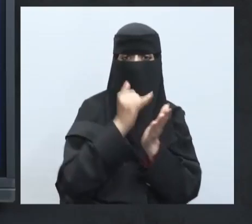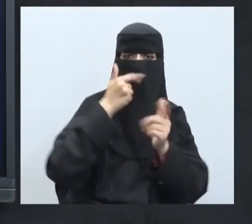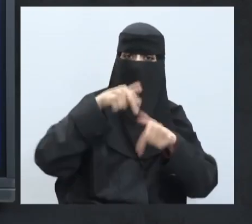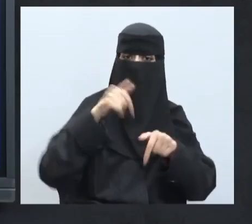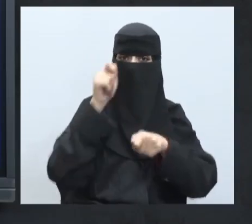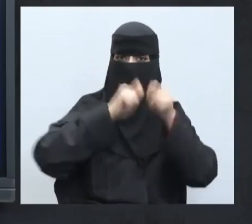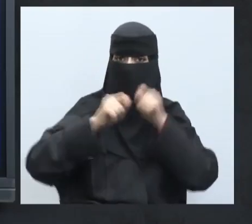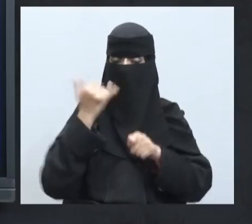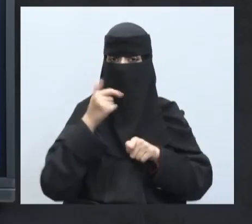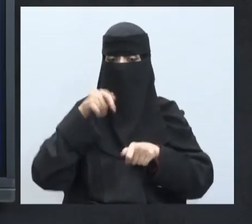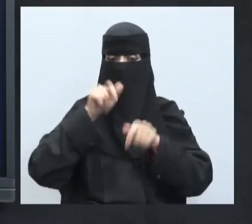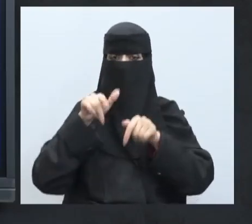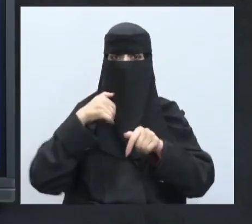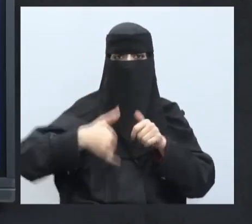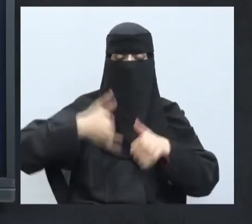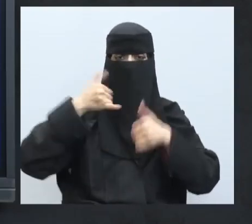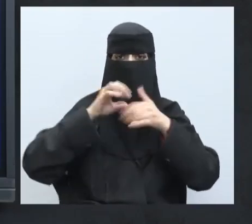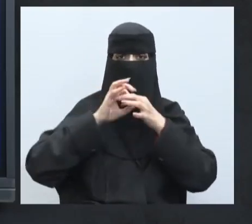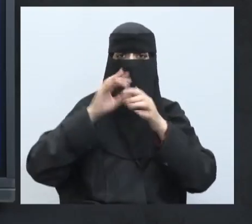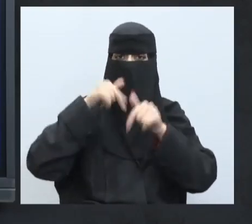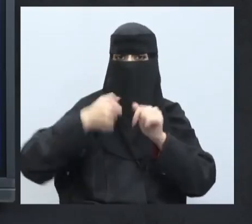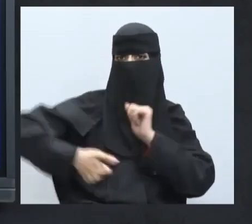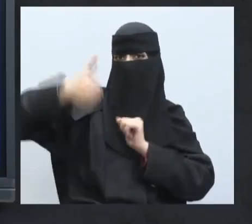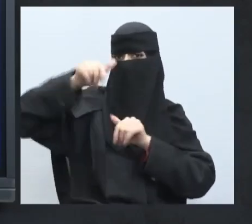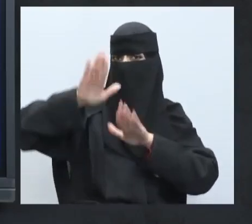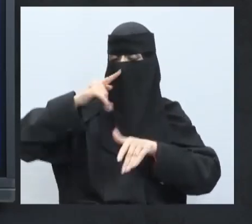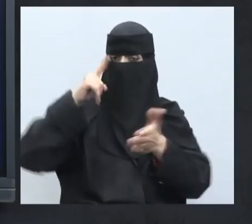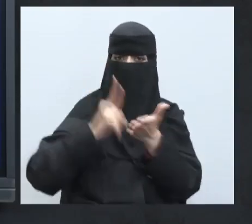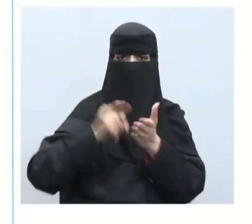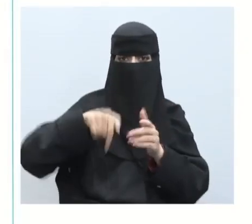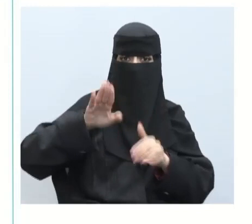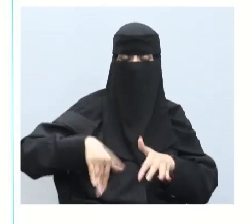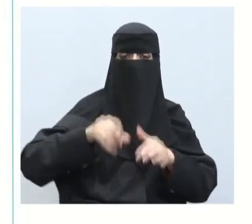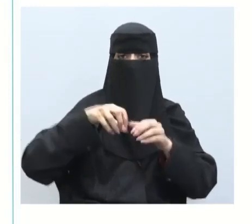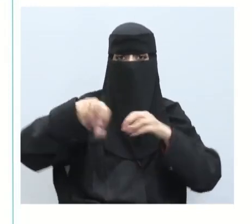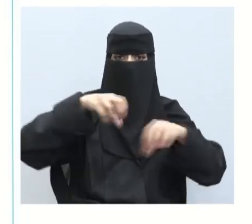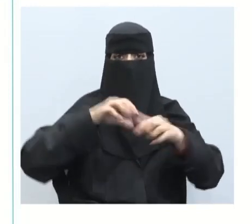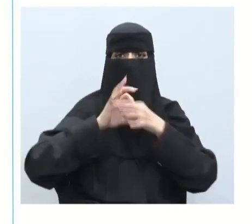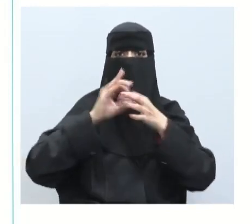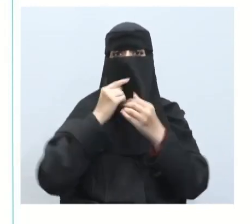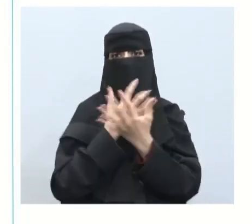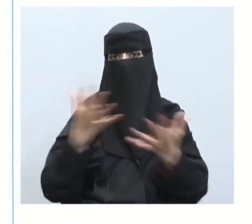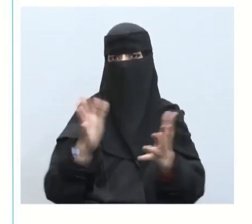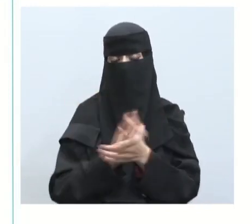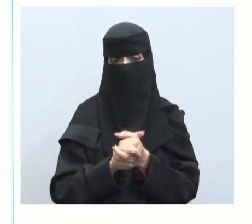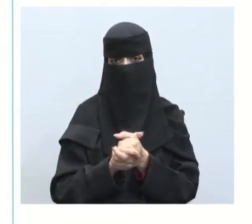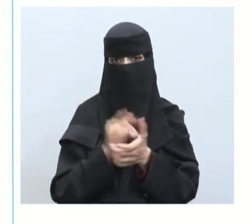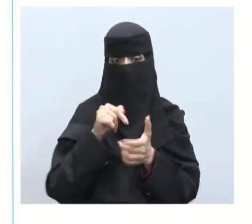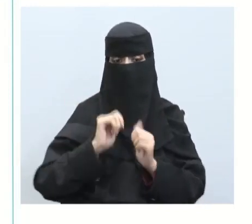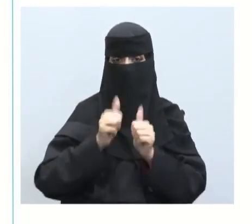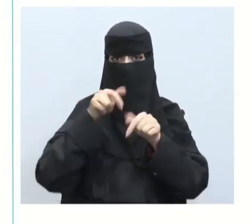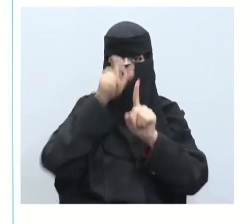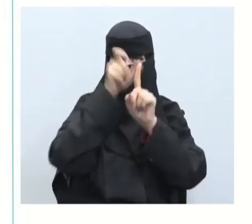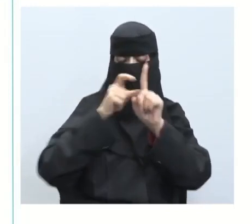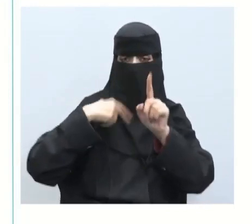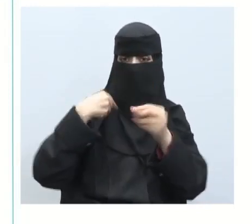يسهل عمليه الاتصال وهذا ما يجعل المدراء الناجحون ان لديهم قنوات التواصل كثيره يستطيع الموظف